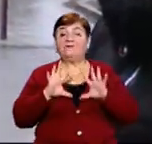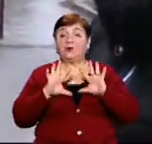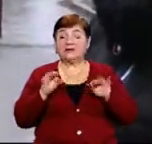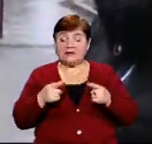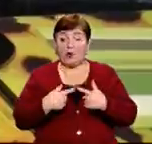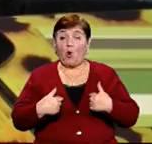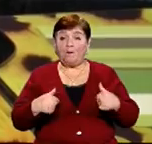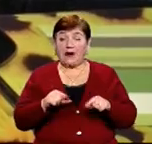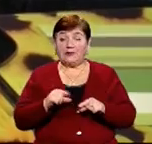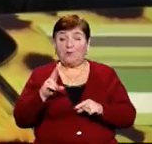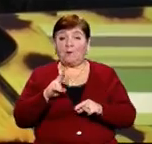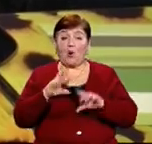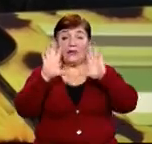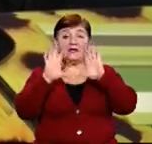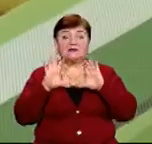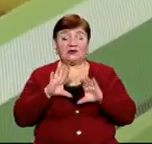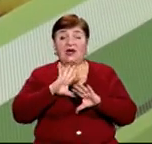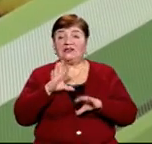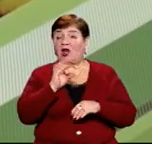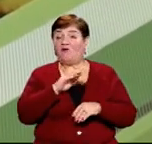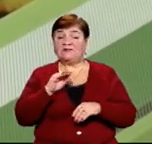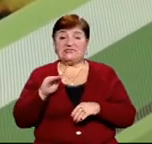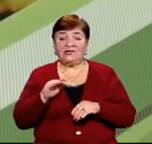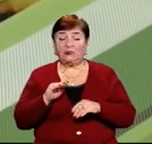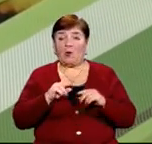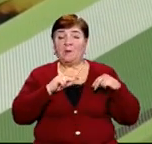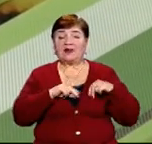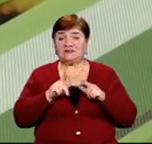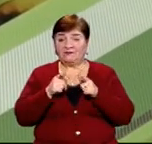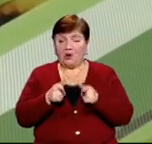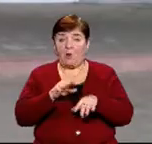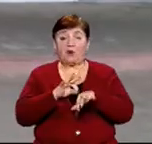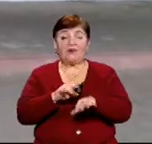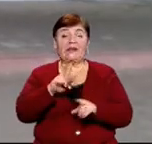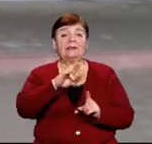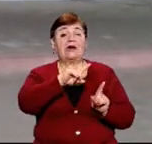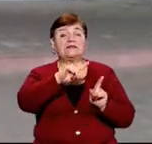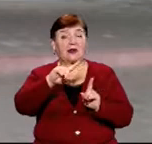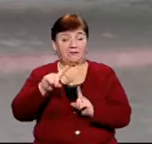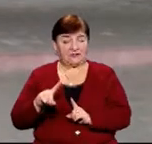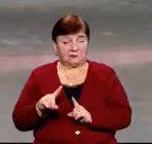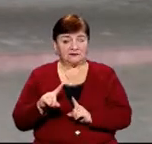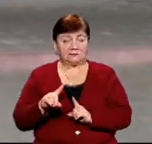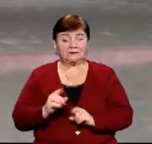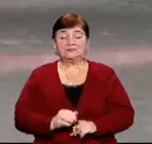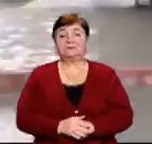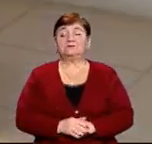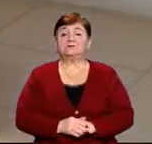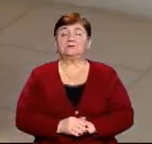Інформаційну кампанію про легалізацію неофіційно влаштованих працівників проводять на Закарпатті.